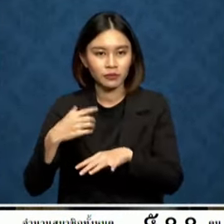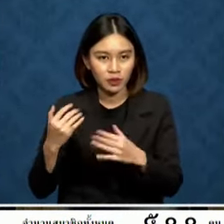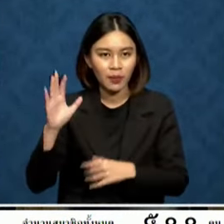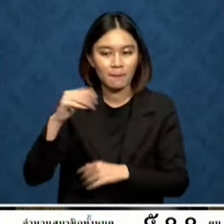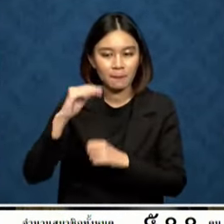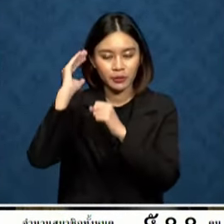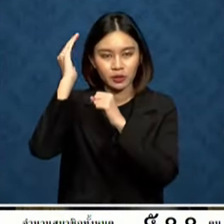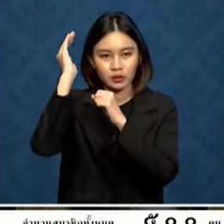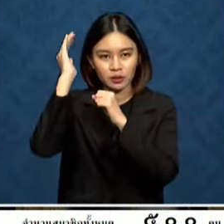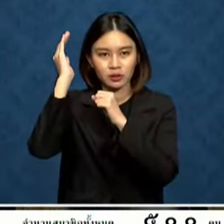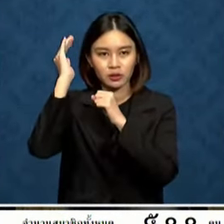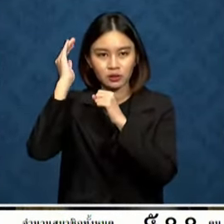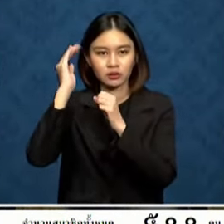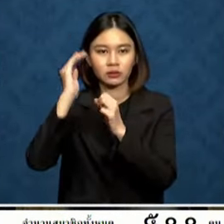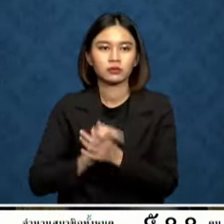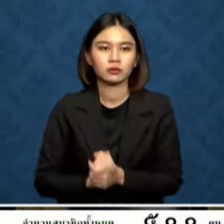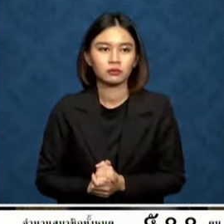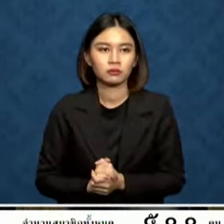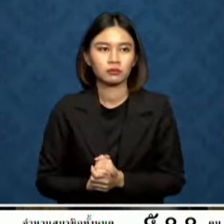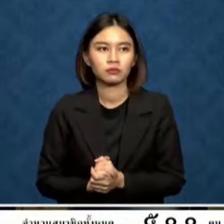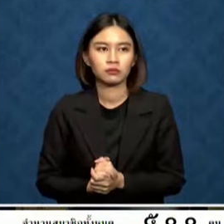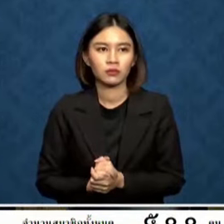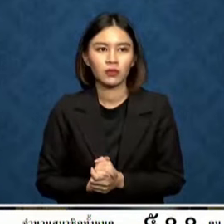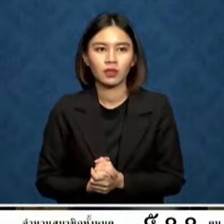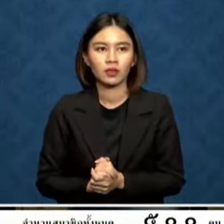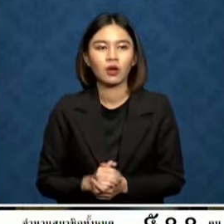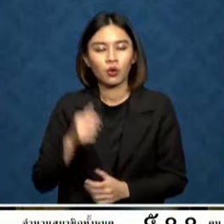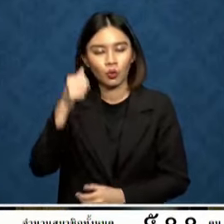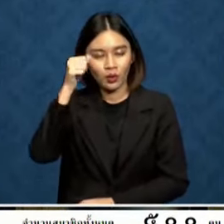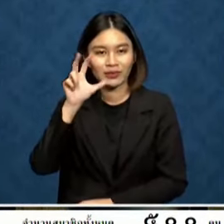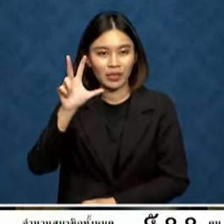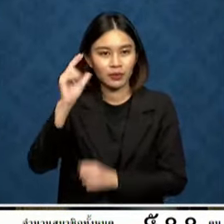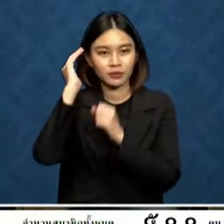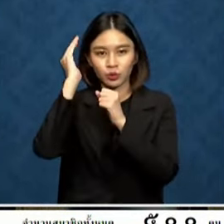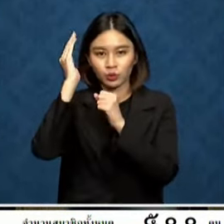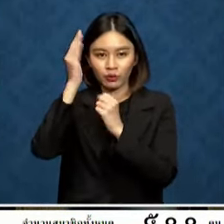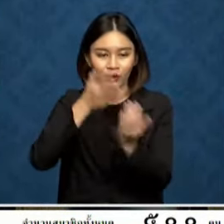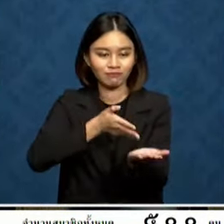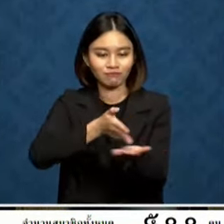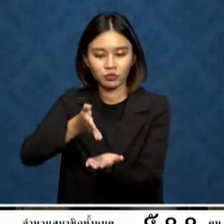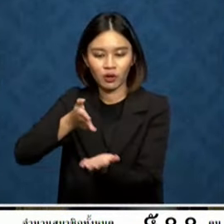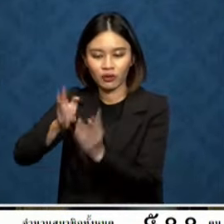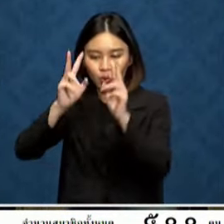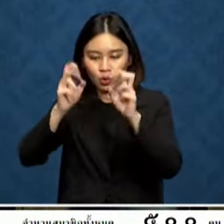มาอภิปรายตลอด 3วันนี้ในทุก